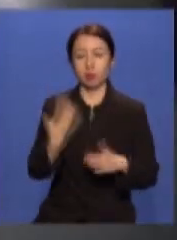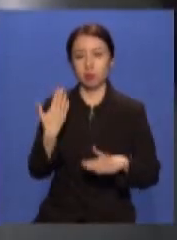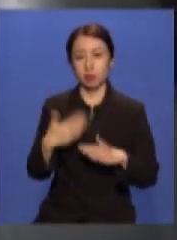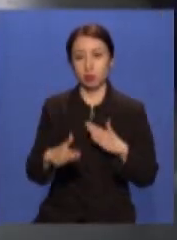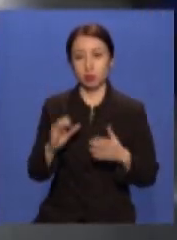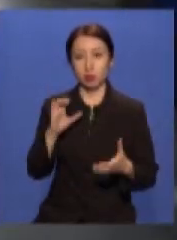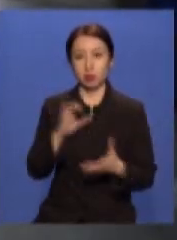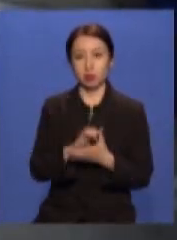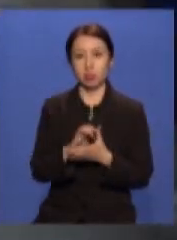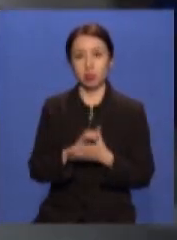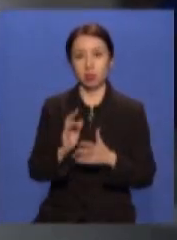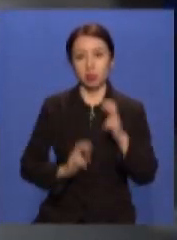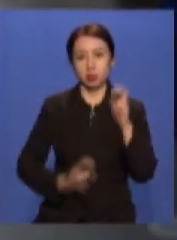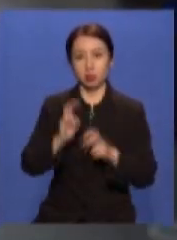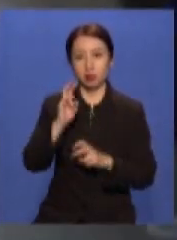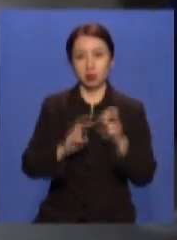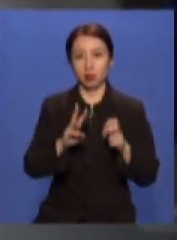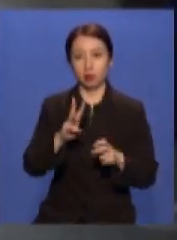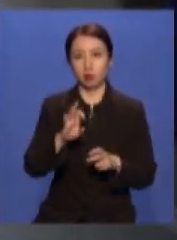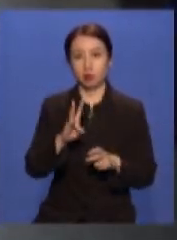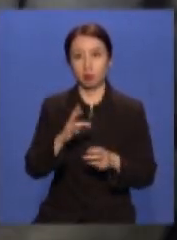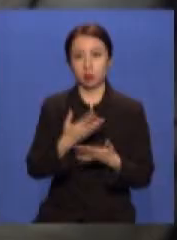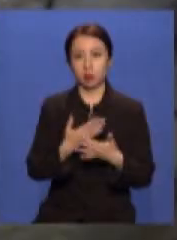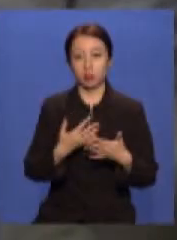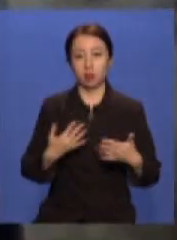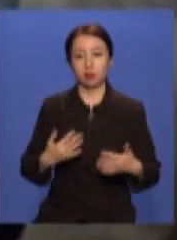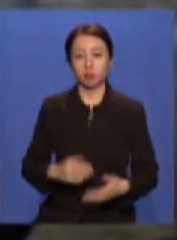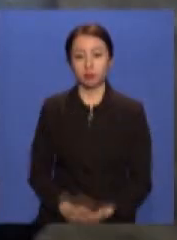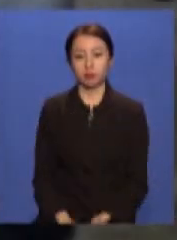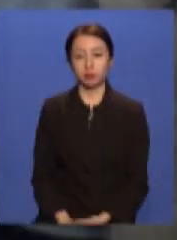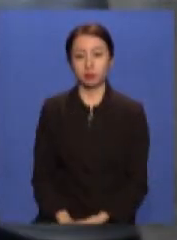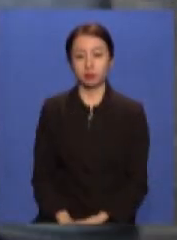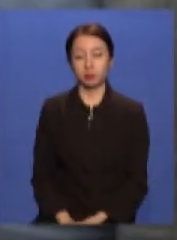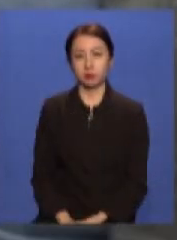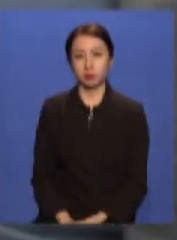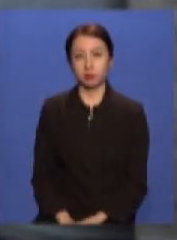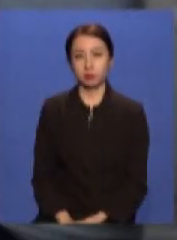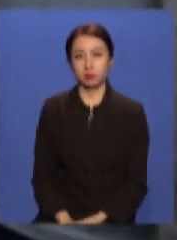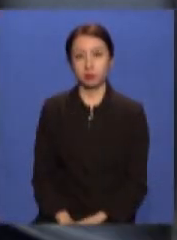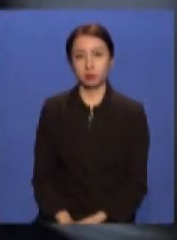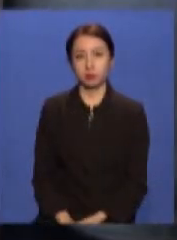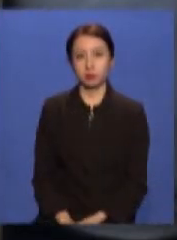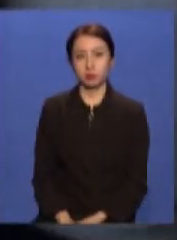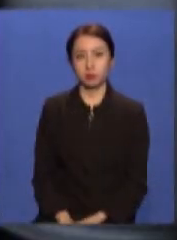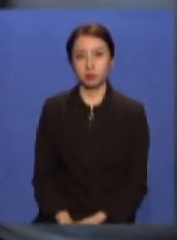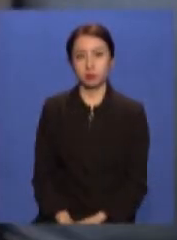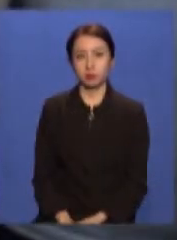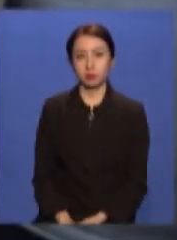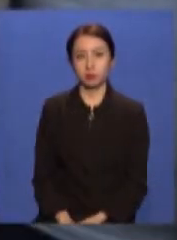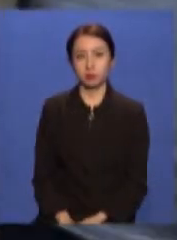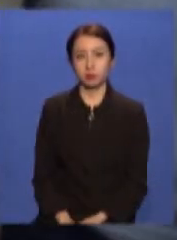Завершили знакомство на заводе металлопластиковых изделий. Аделия Кушекова, Дамир Искендиров, служба новостей.